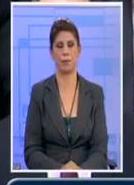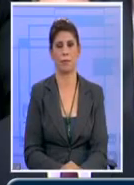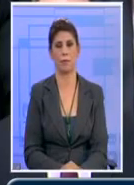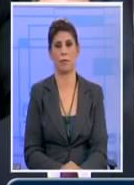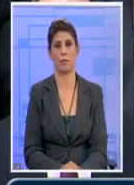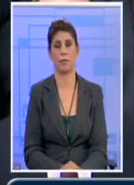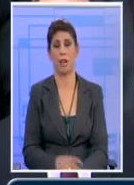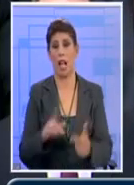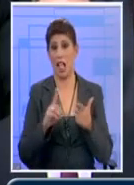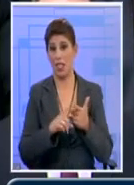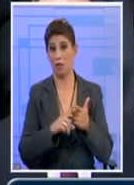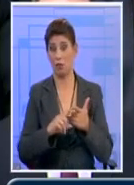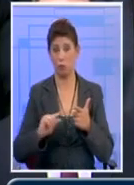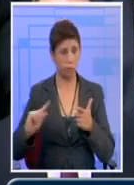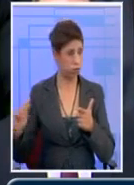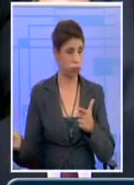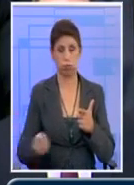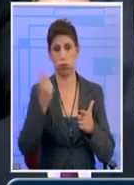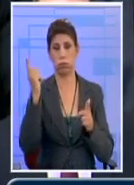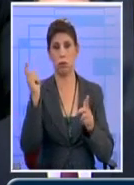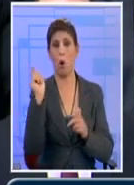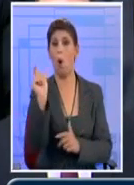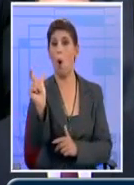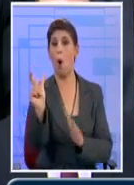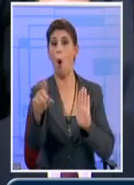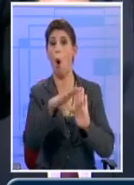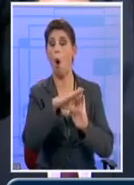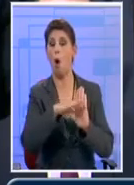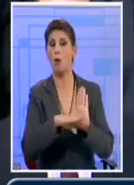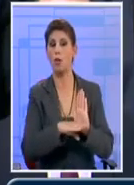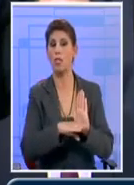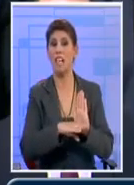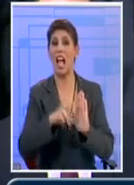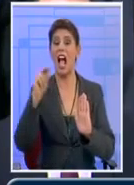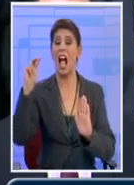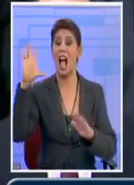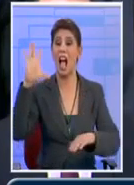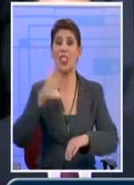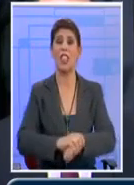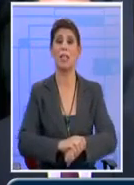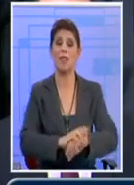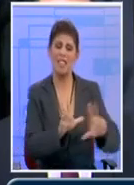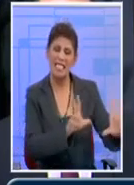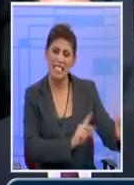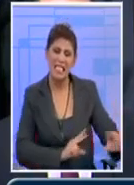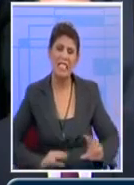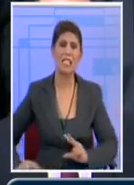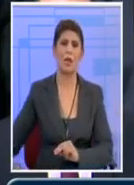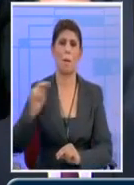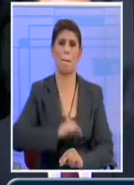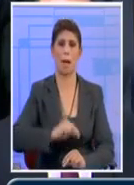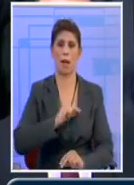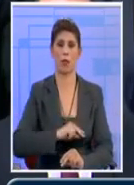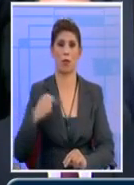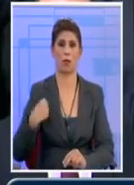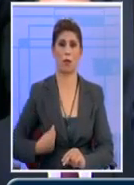Δεύτερος πρωτοφανής όρος, η δέσμευση του συνόλου της περιουσίας του δημοσίου. Το δάνειο